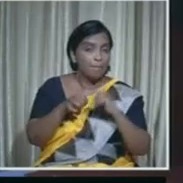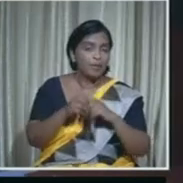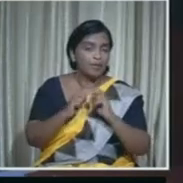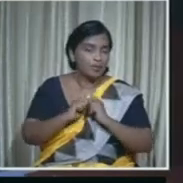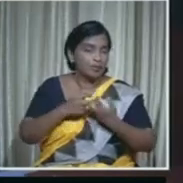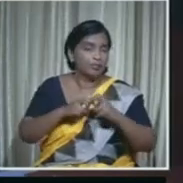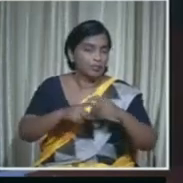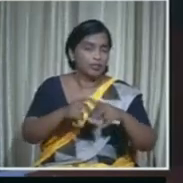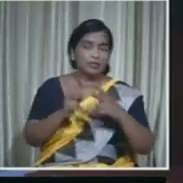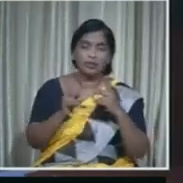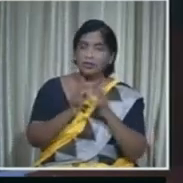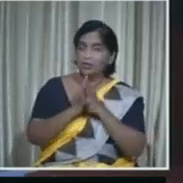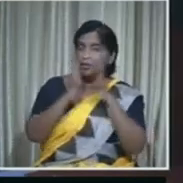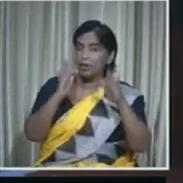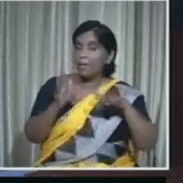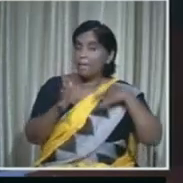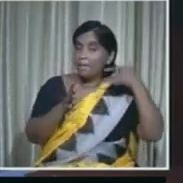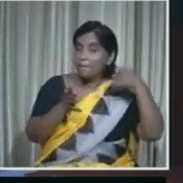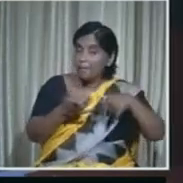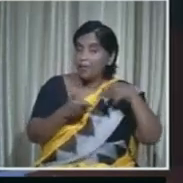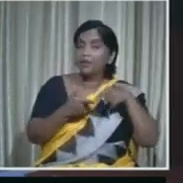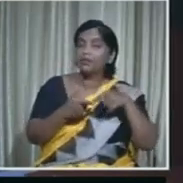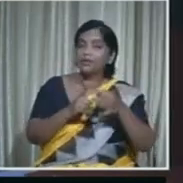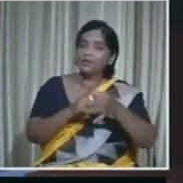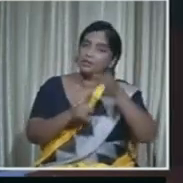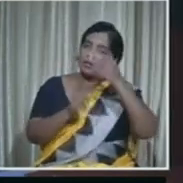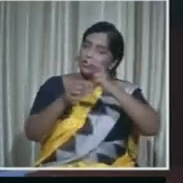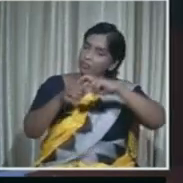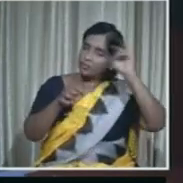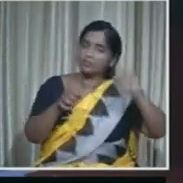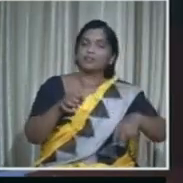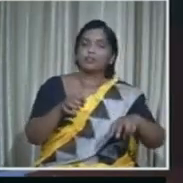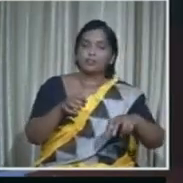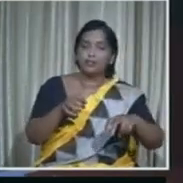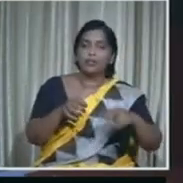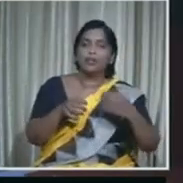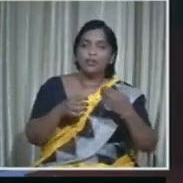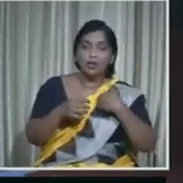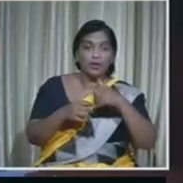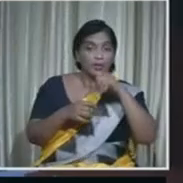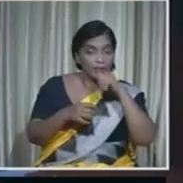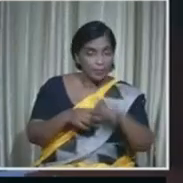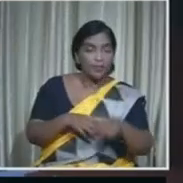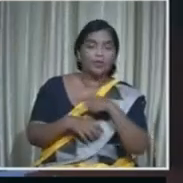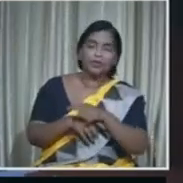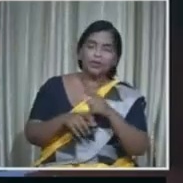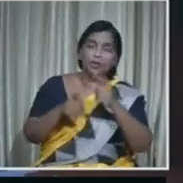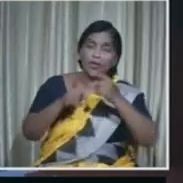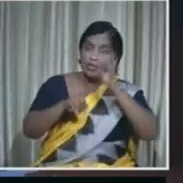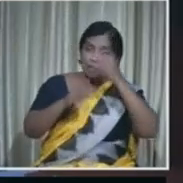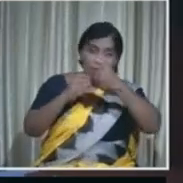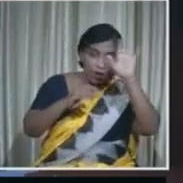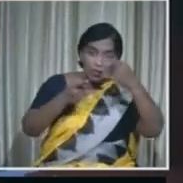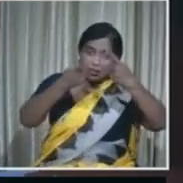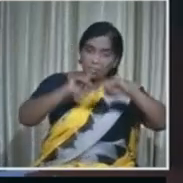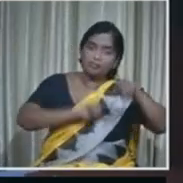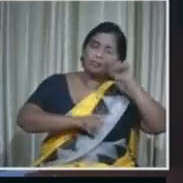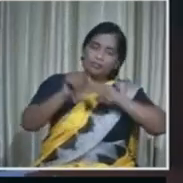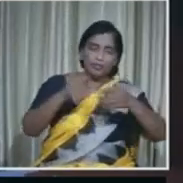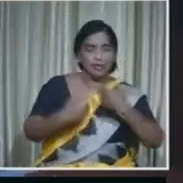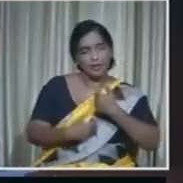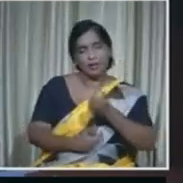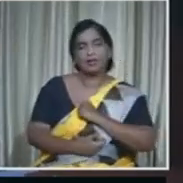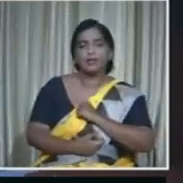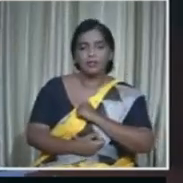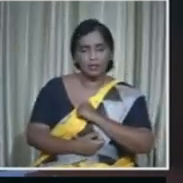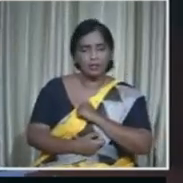නැගෙන වේදනාවේ කේන්ද්‍රය ජනාධිපතිවරයා ඉවත් වෙන්නේ ඒකට යටත්ව කෙරෙන ඕනෑම යෝජනාවක් අපි සාකච්ඡා කරන්න ලෑස්ති